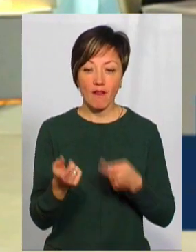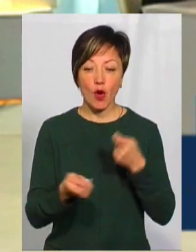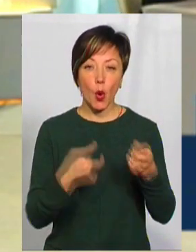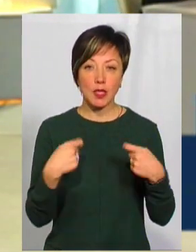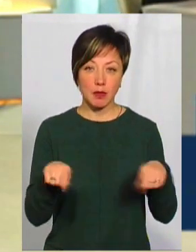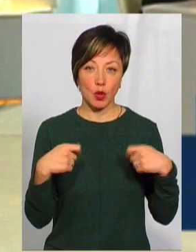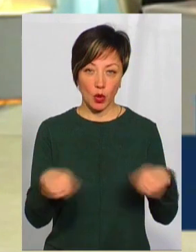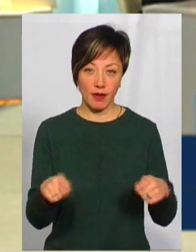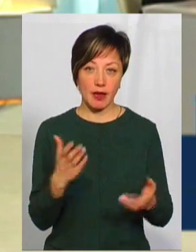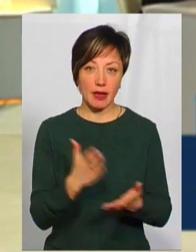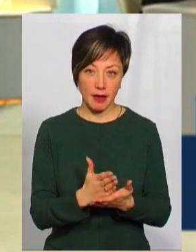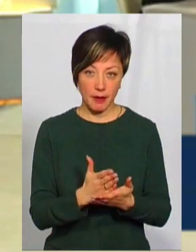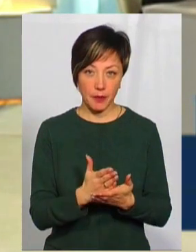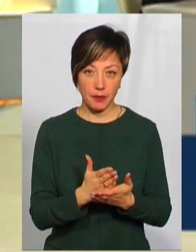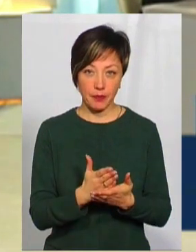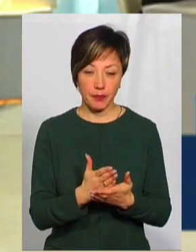роздрібній торгівлі от є в...